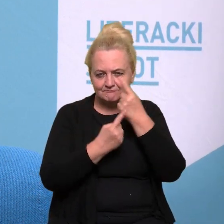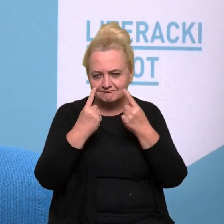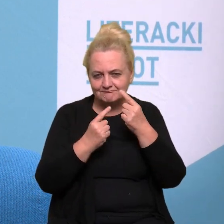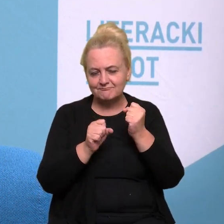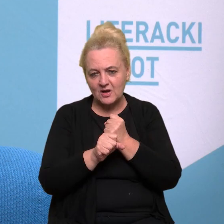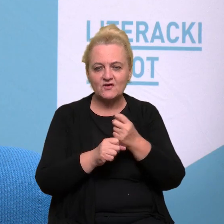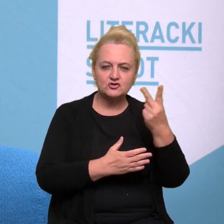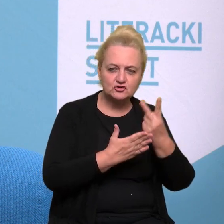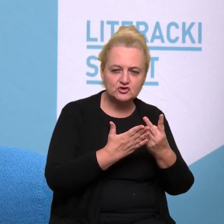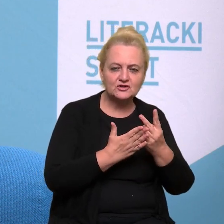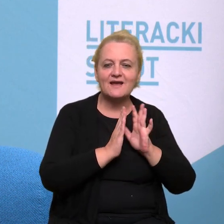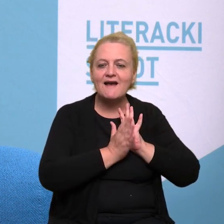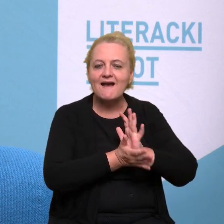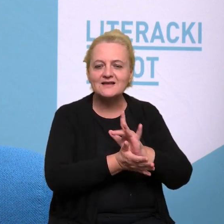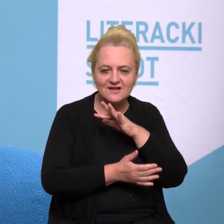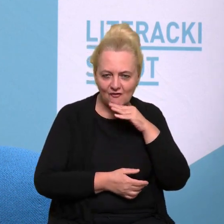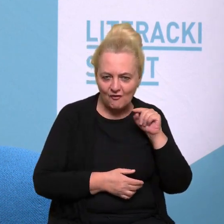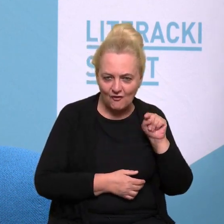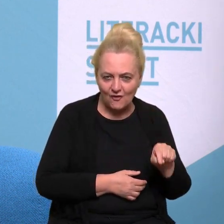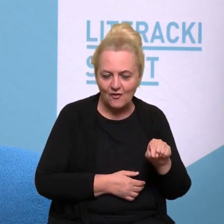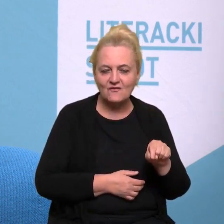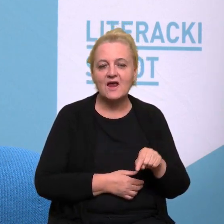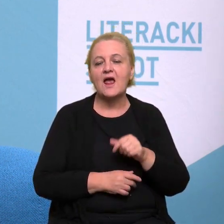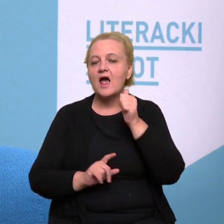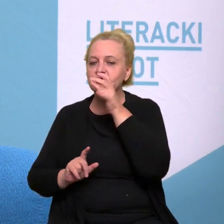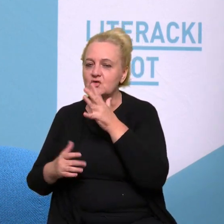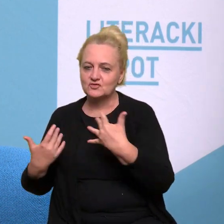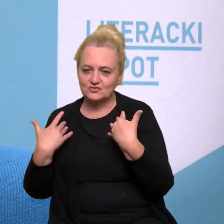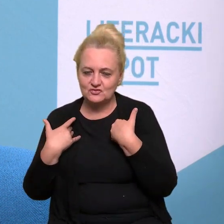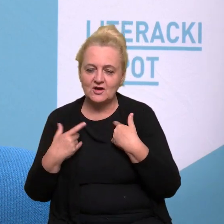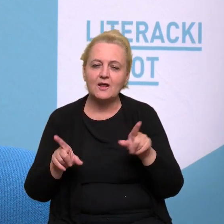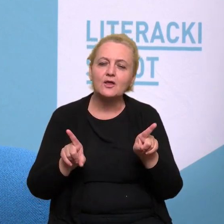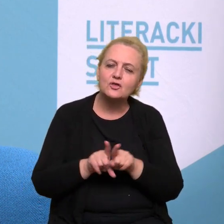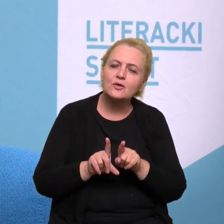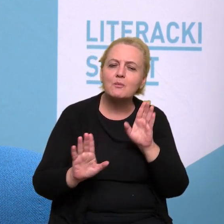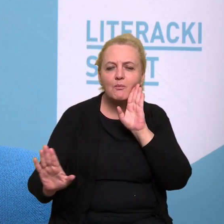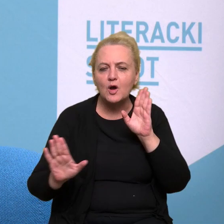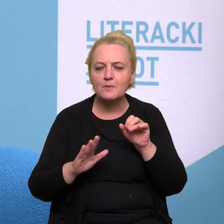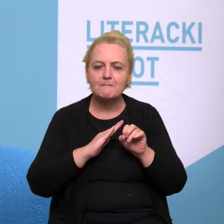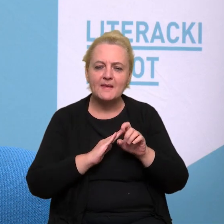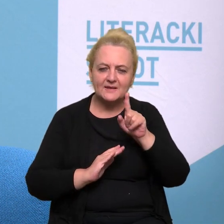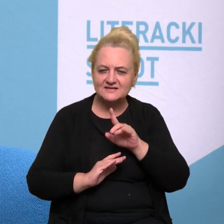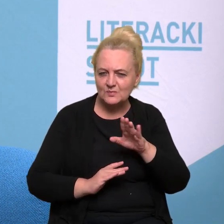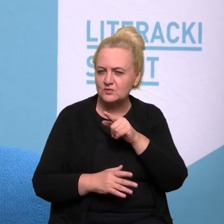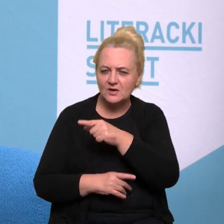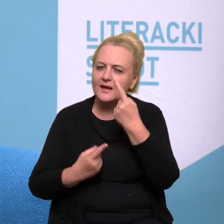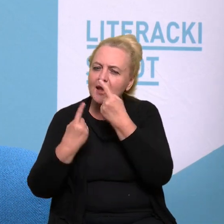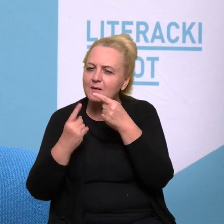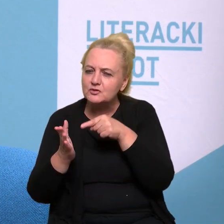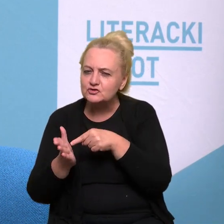co się czyta w prasie kolorowej, a w codzienności. Trochę tak jak z mediami społecznościowymi. Co o tym sądzisz?